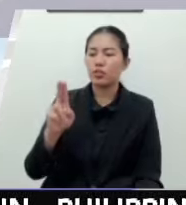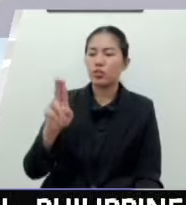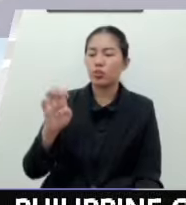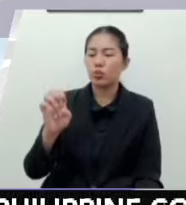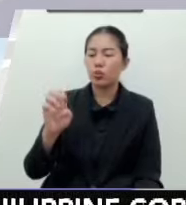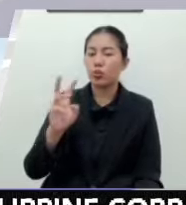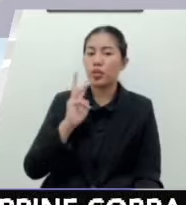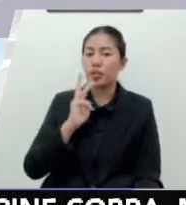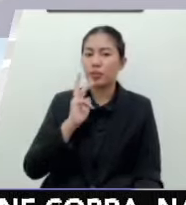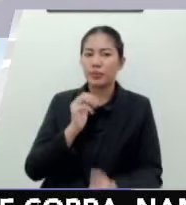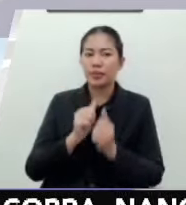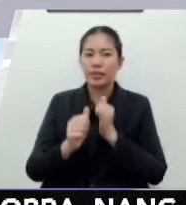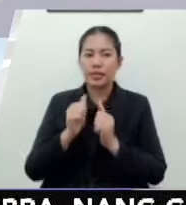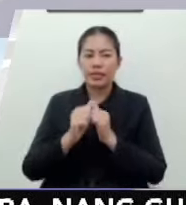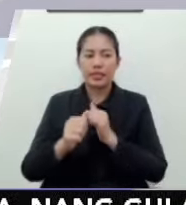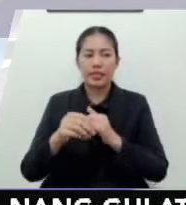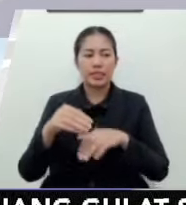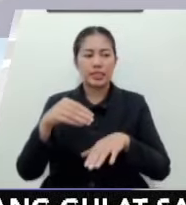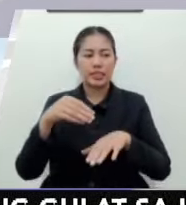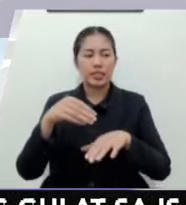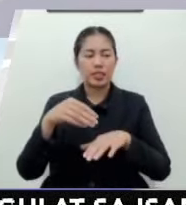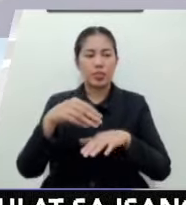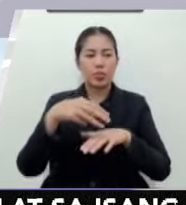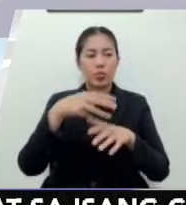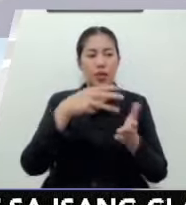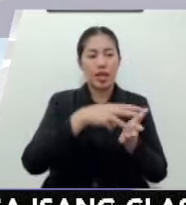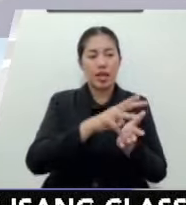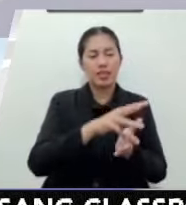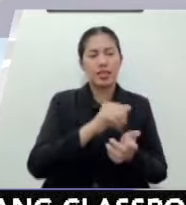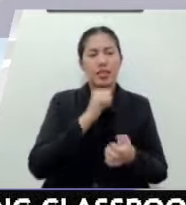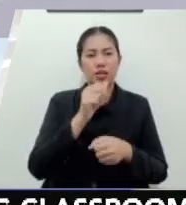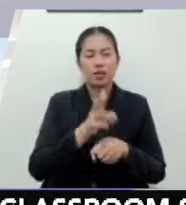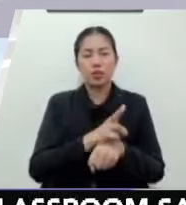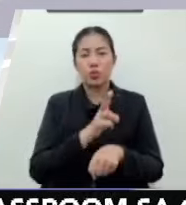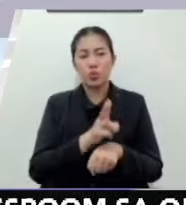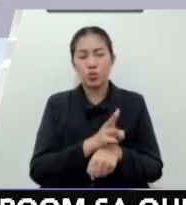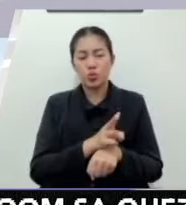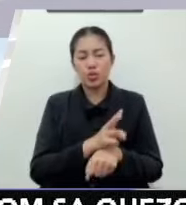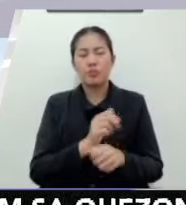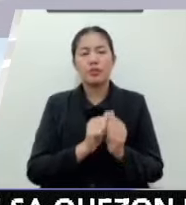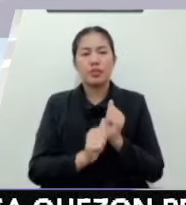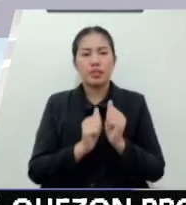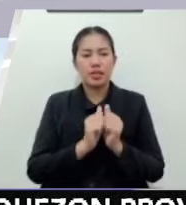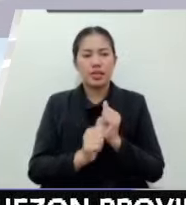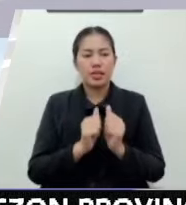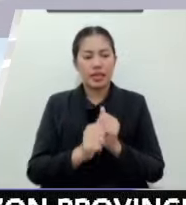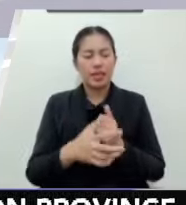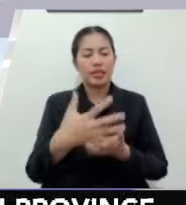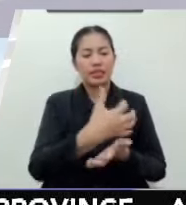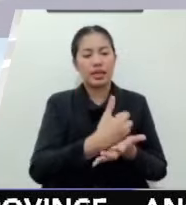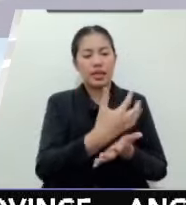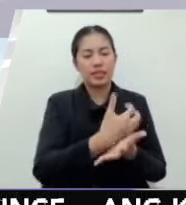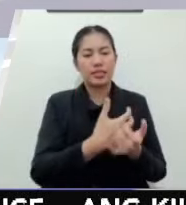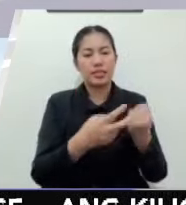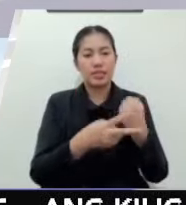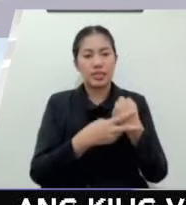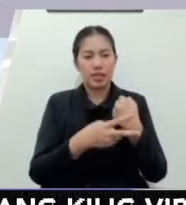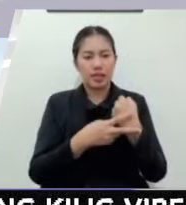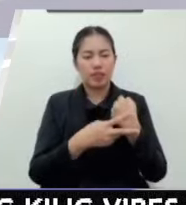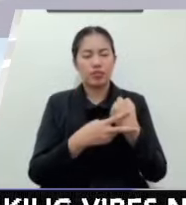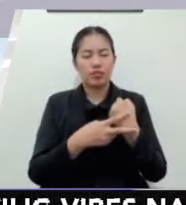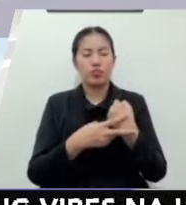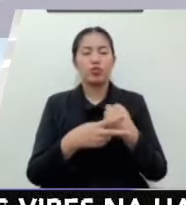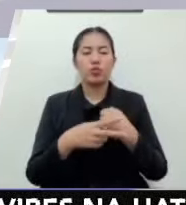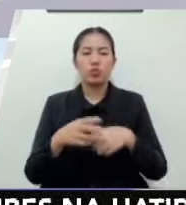sistema at hindi po natin ito nagagamit. So might as well po no makatch po natin ito at masave para po may magamit po tayo sa susunod na araw.